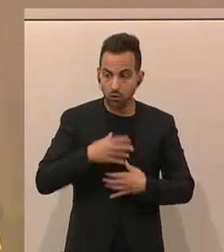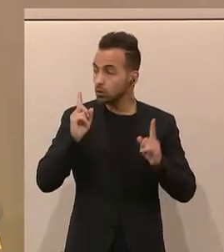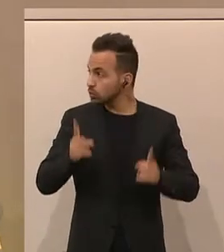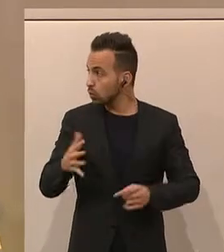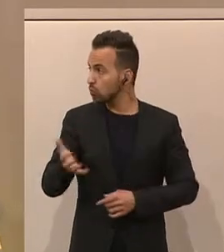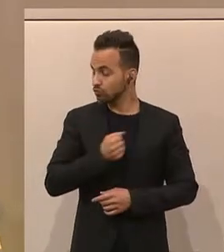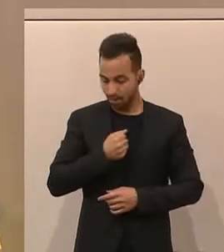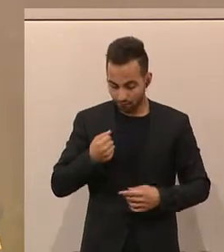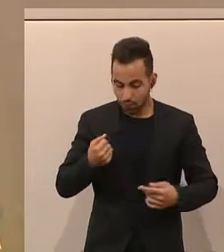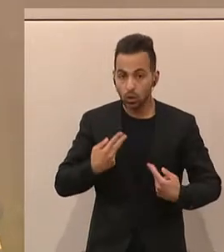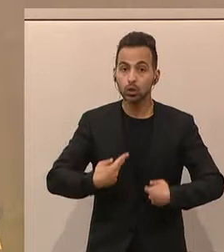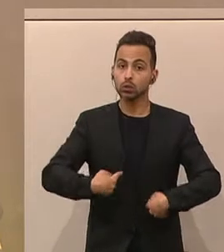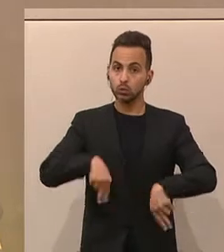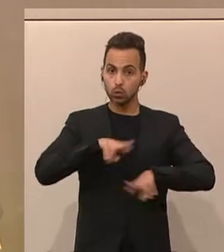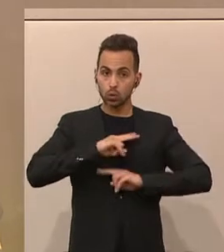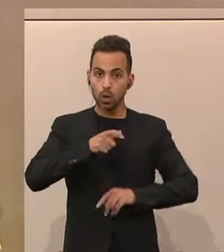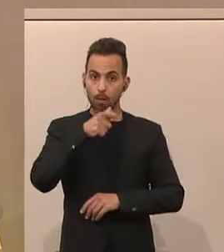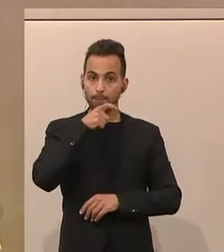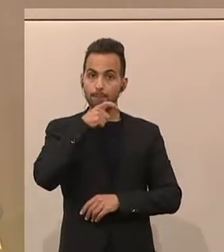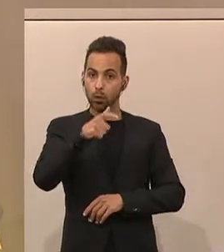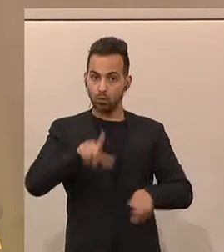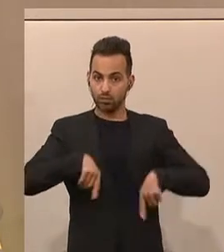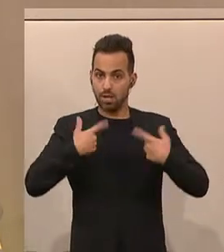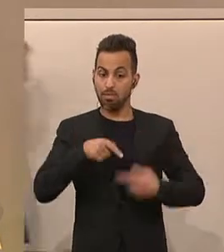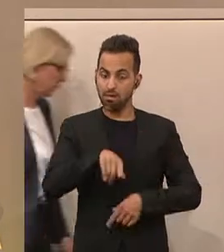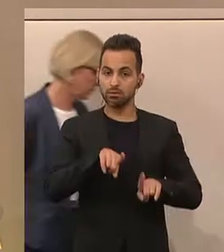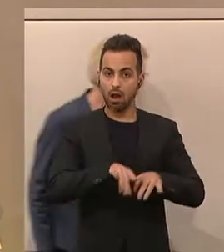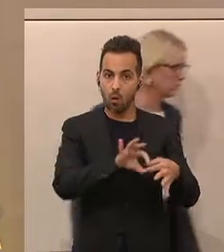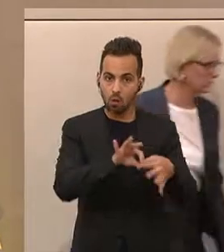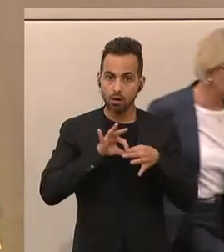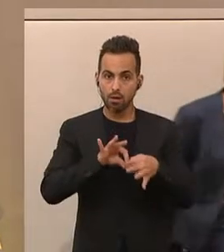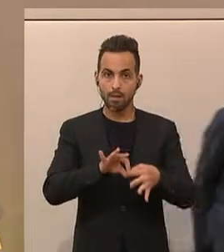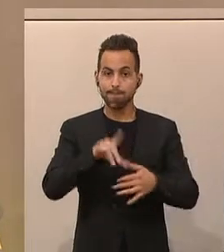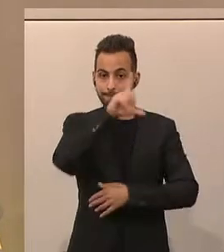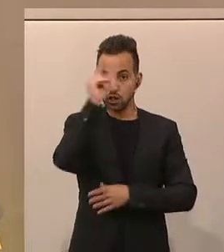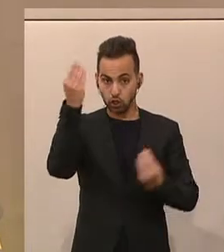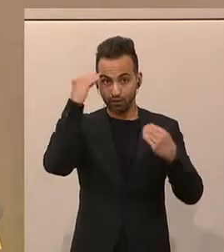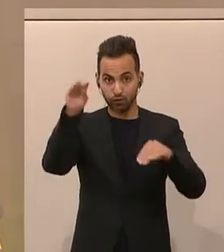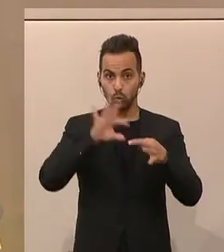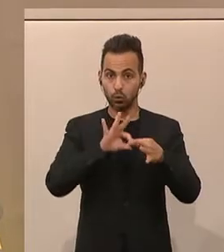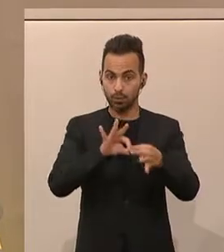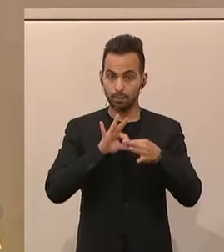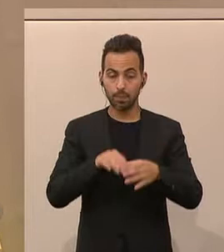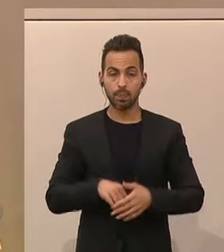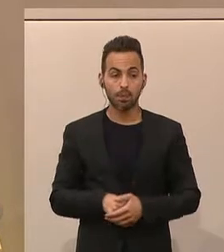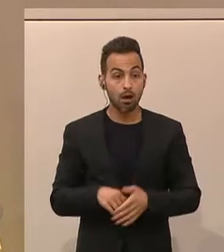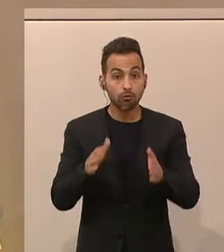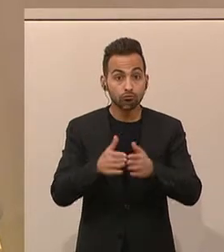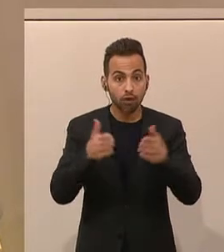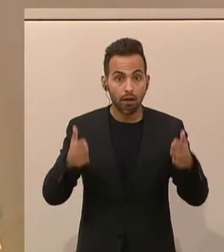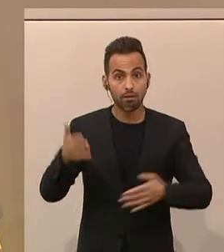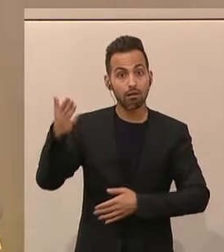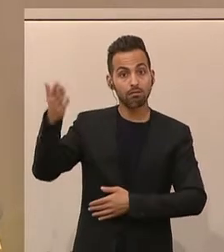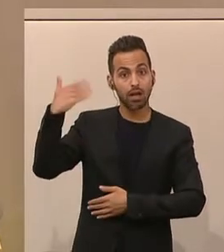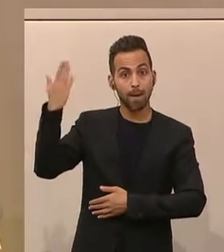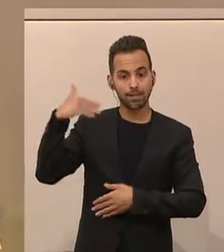zurückkommen können. Auch das ist eine Frage der Menschenwürde. Sehr schade, dass das damals zuständige